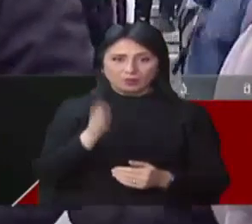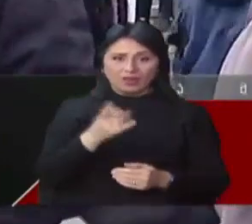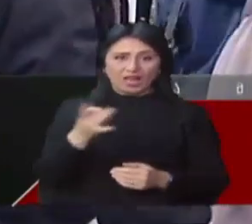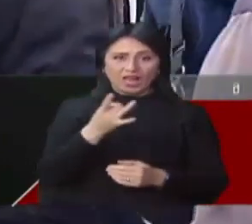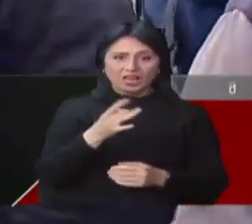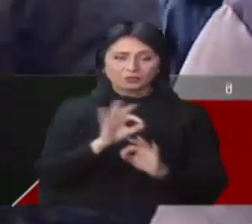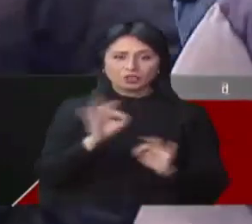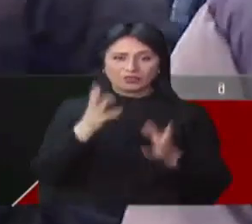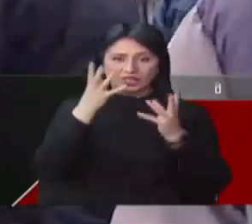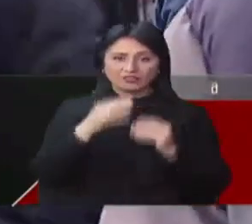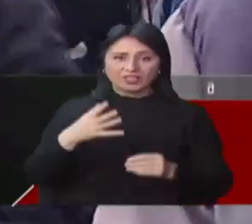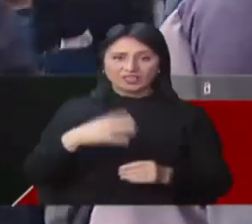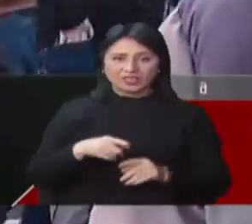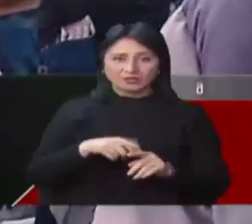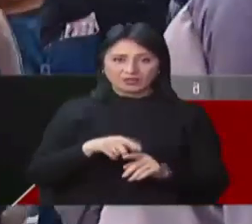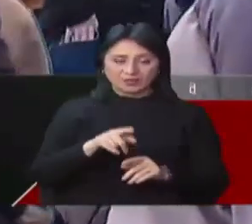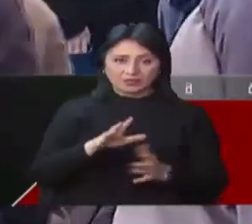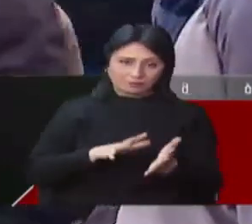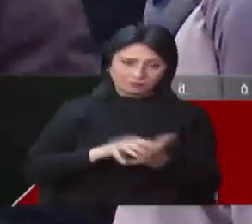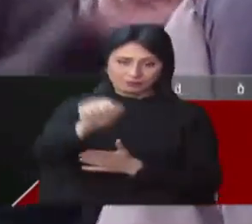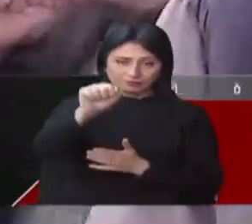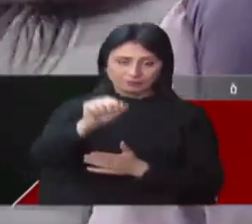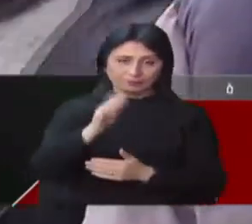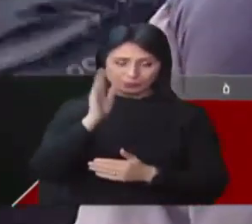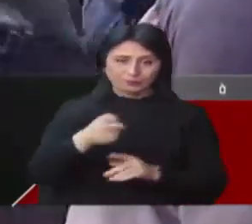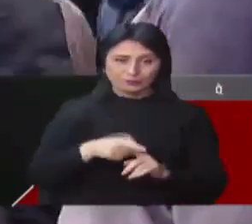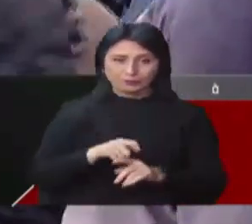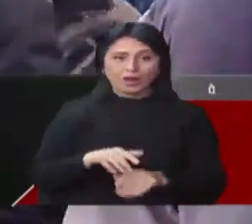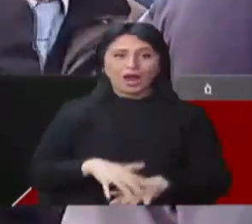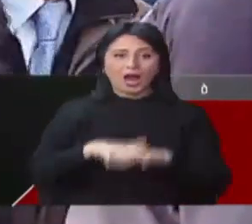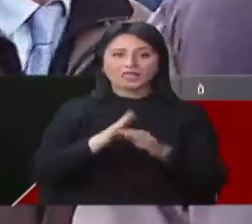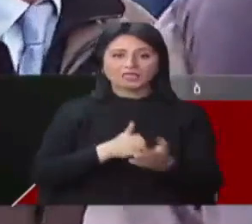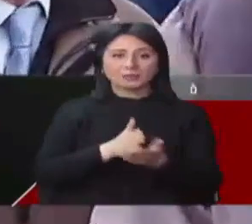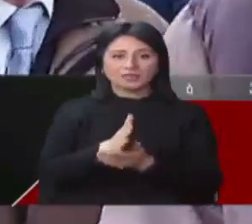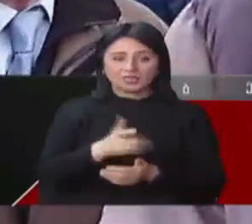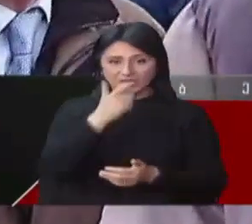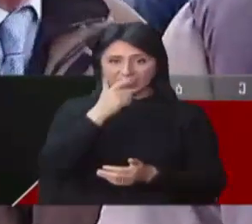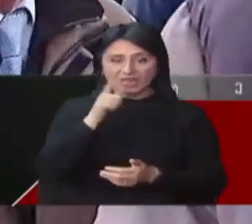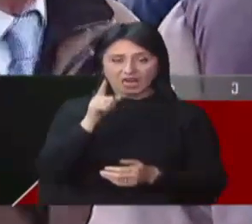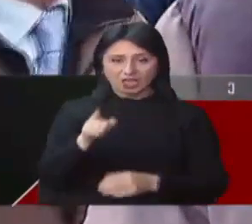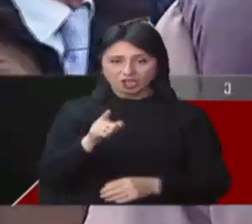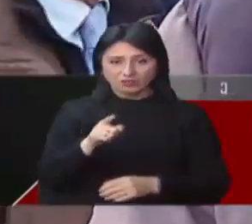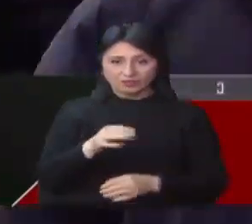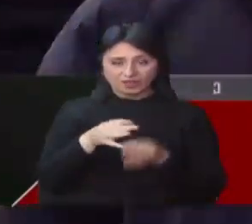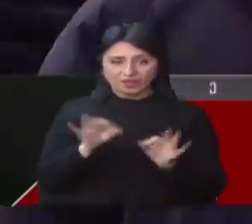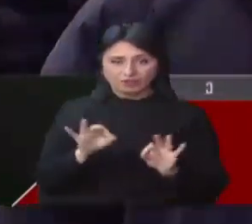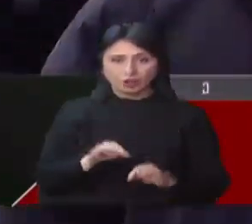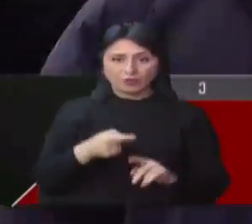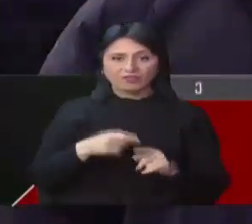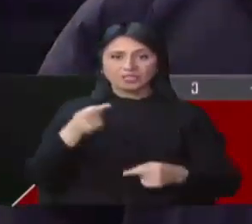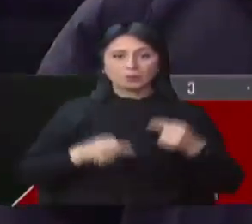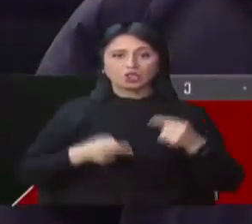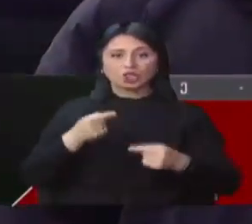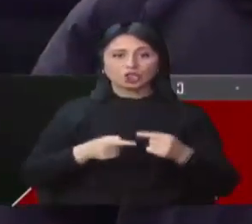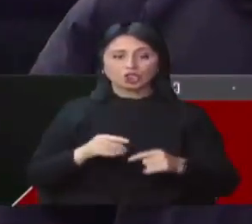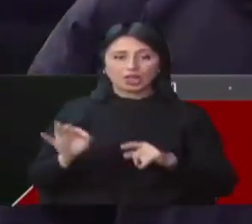ერთხელ შენერ დღეს ეს ქართულის წარსნებასაც გადავაყერავებ. Აქციის მიზანია, რა თქმა უნდა, მიშა სააკაშვილის თავისუფლება. Ეს ბრძოლა